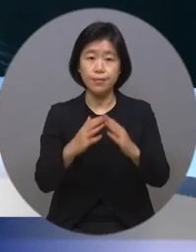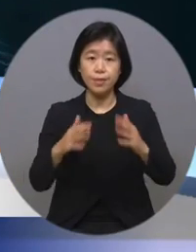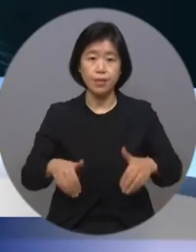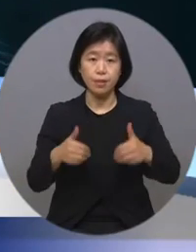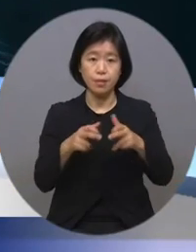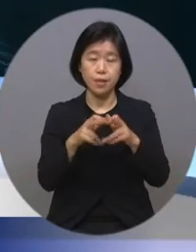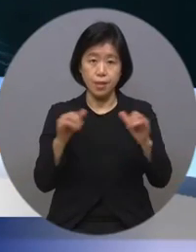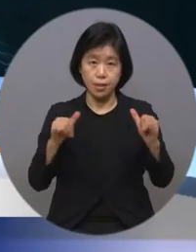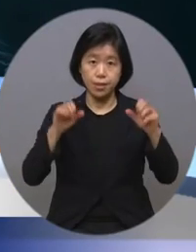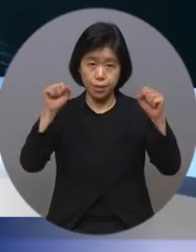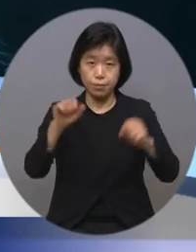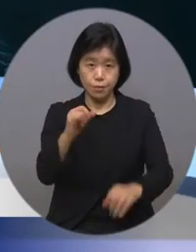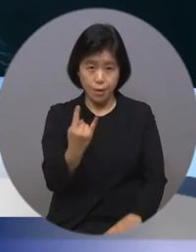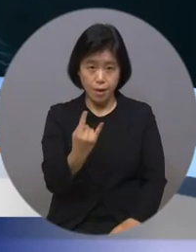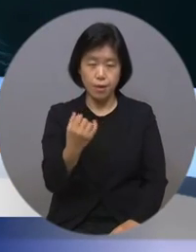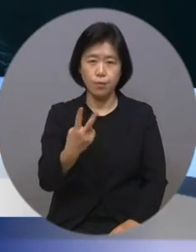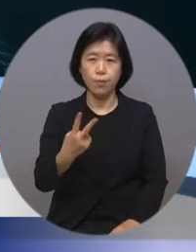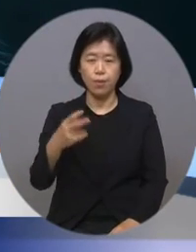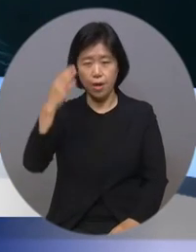전라남도 장애인체육회와